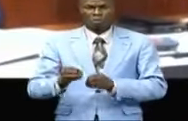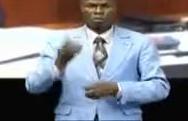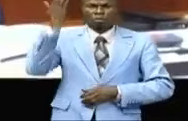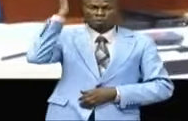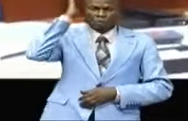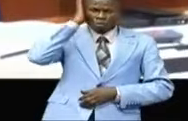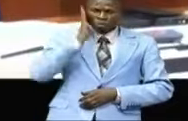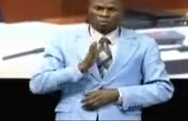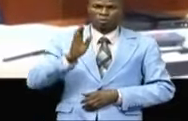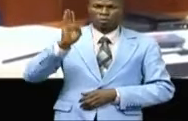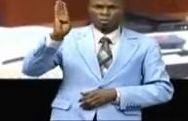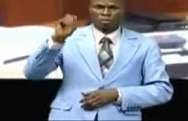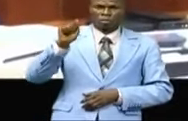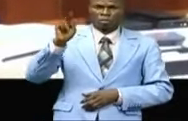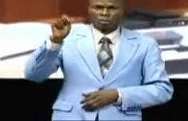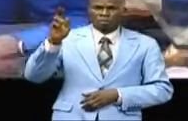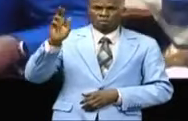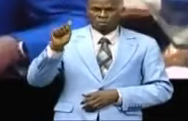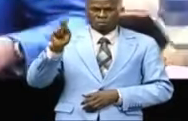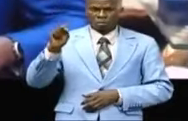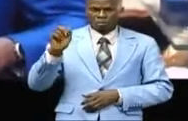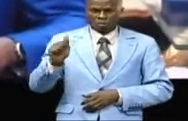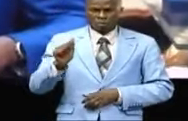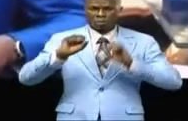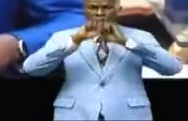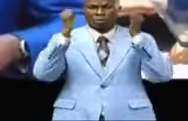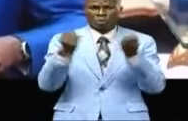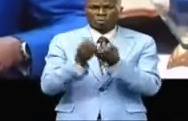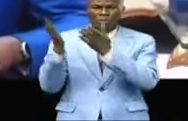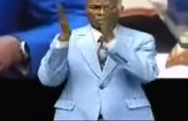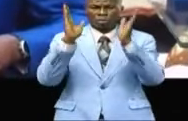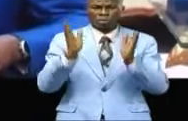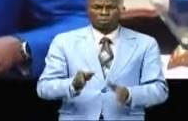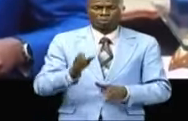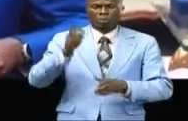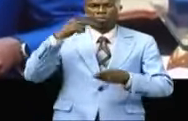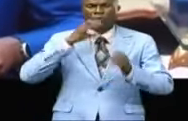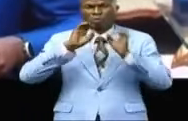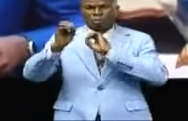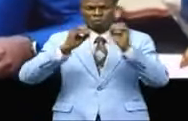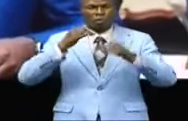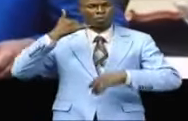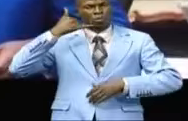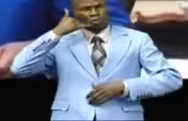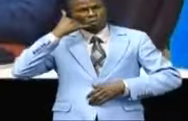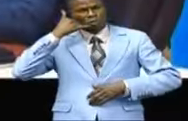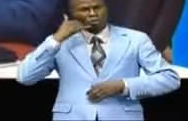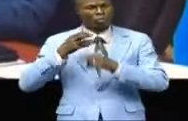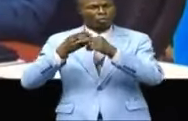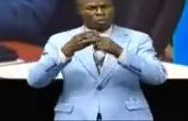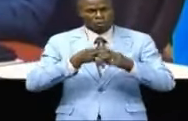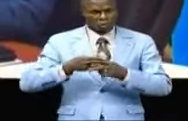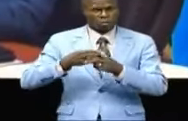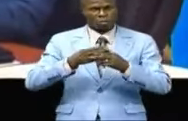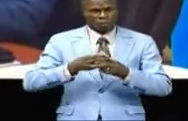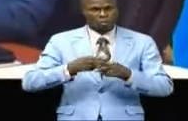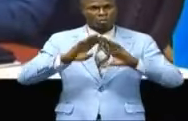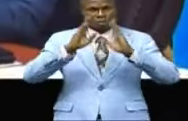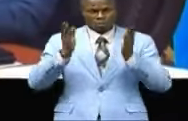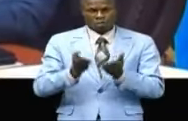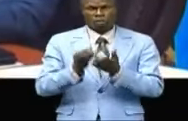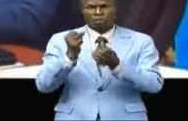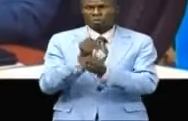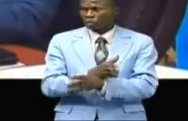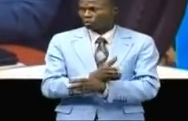OEBK, la Congolaise de voies maritimes et la Société commerciale de poste et télécommunications, et d'éveiller à ce que cela soit